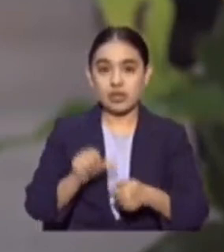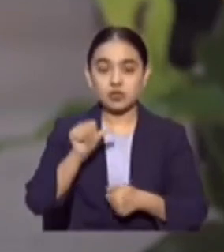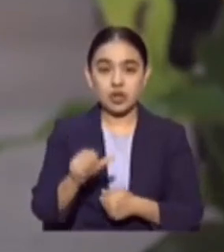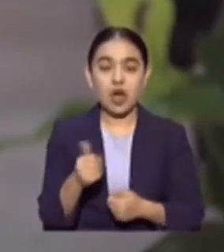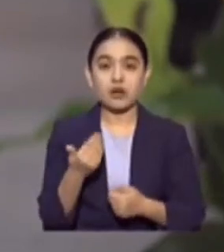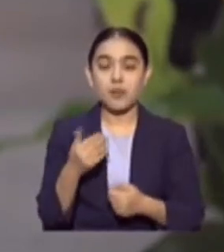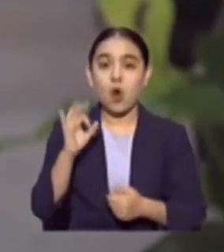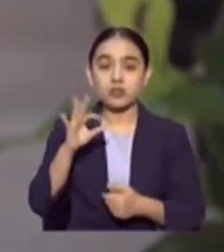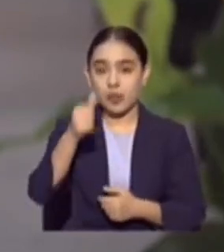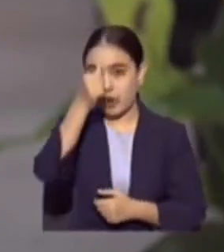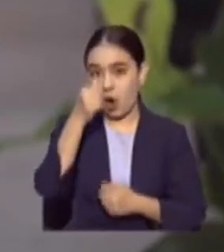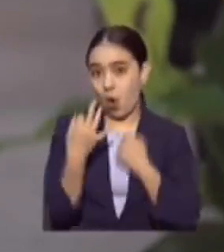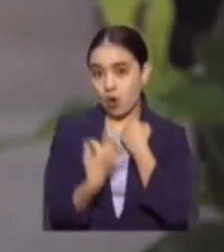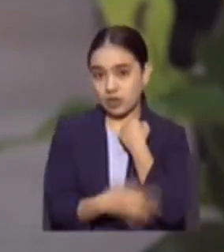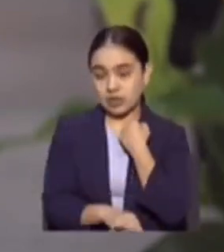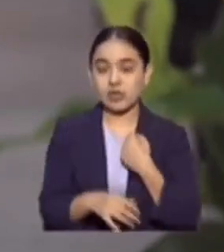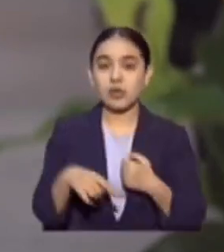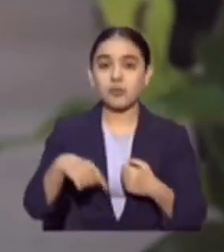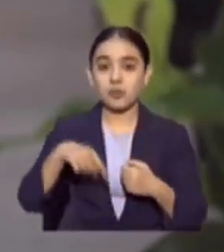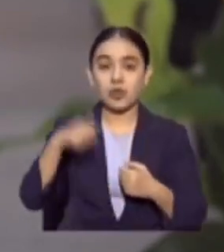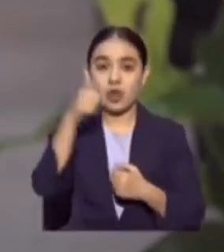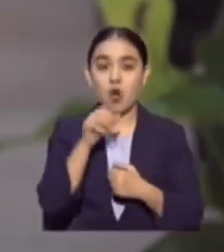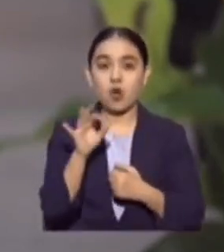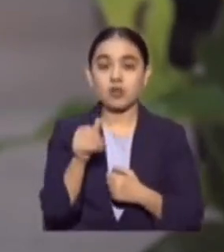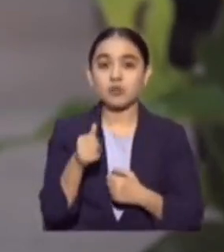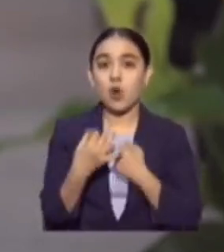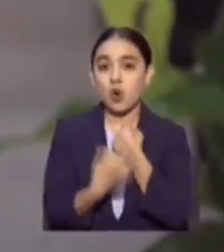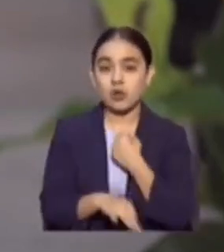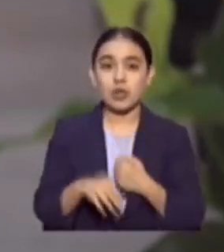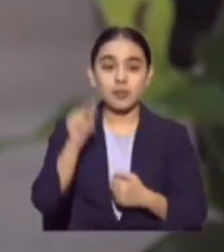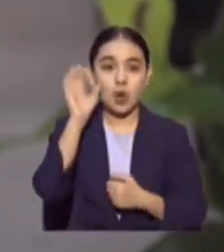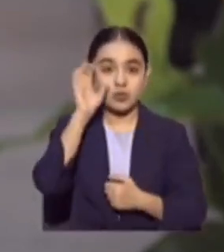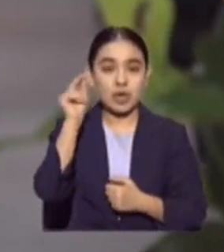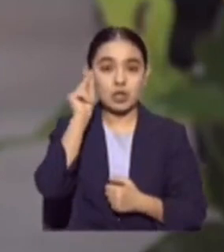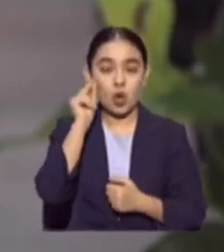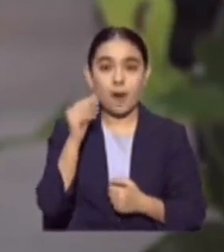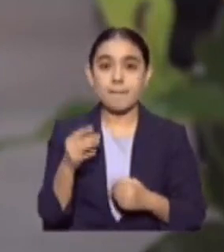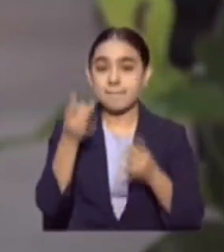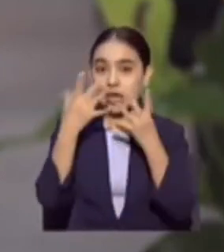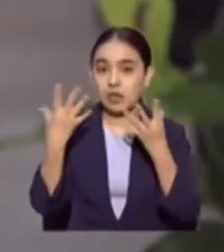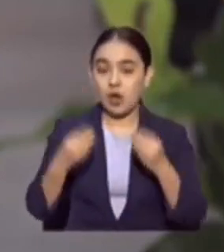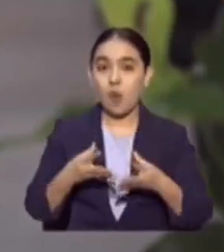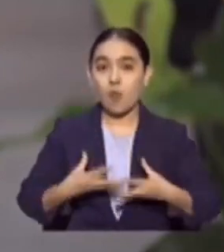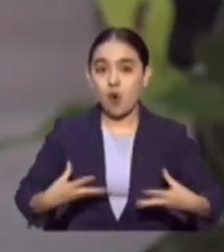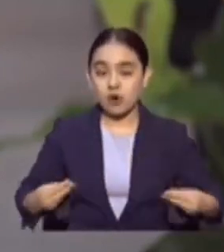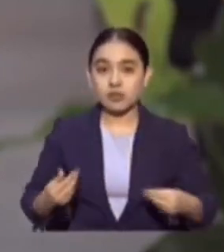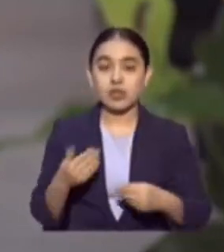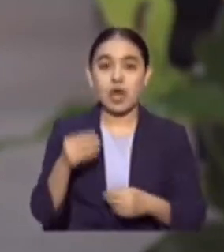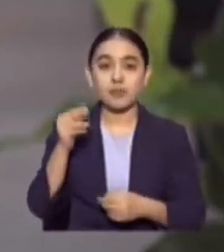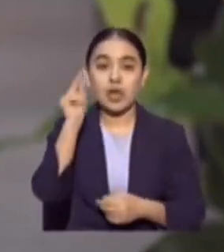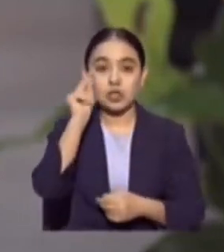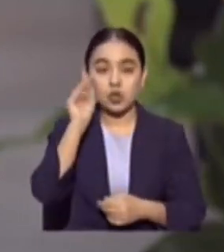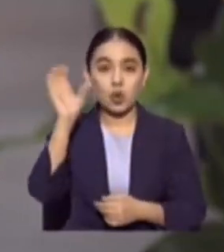mana oktyabr oxirida, joriy yilning oktyabr oxirida O'zbekistonda Xitoy madaniyat kunlari, bahor oyida esa